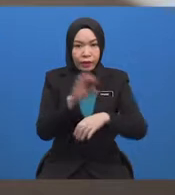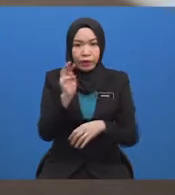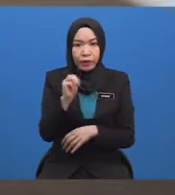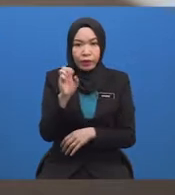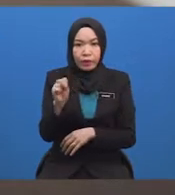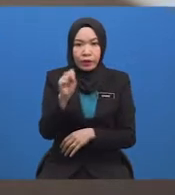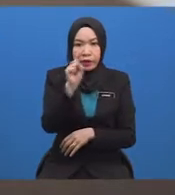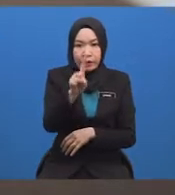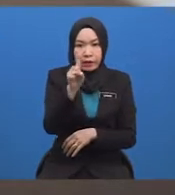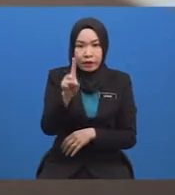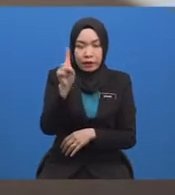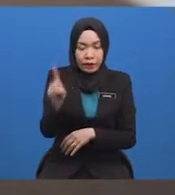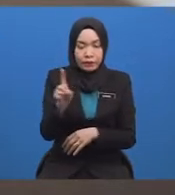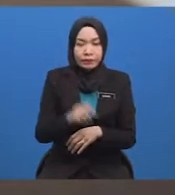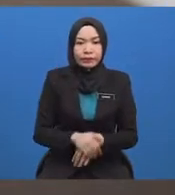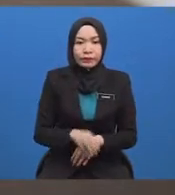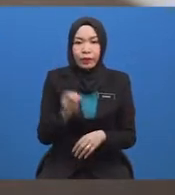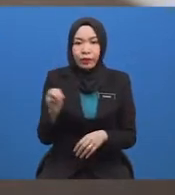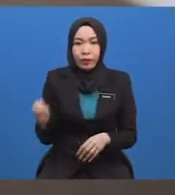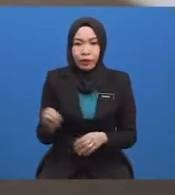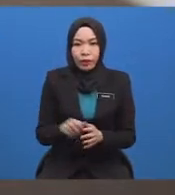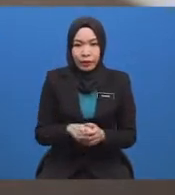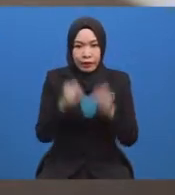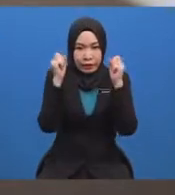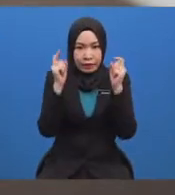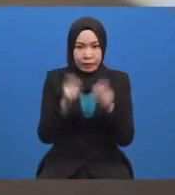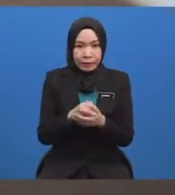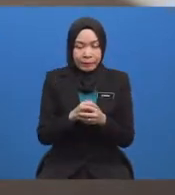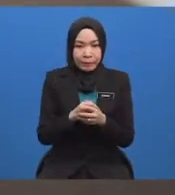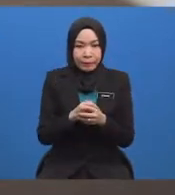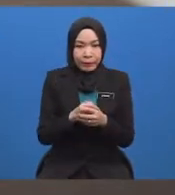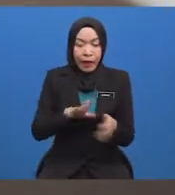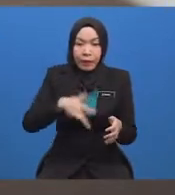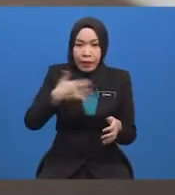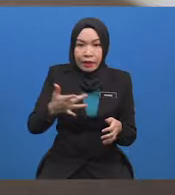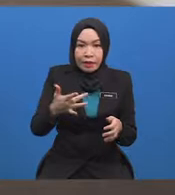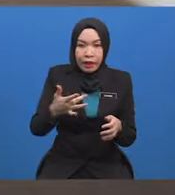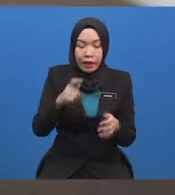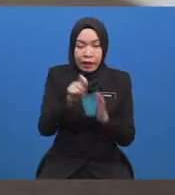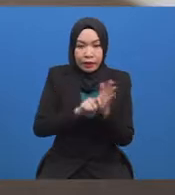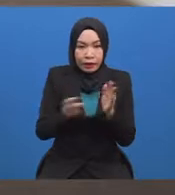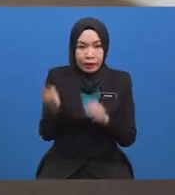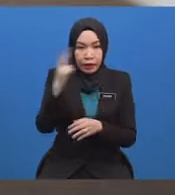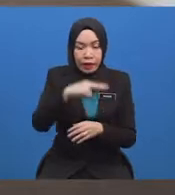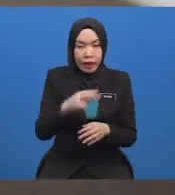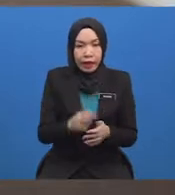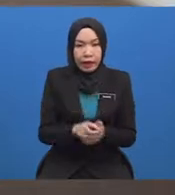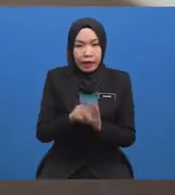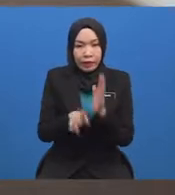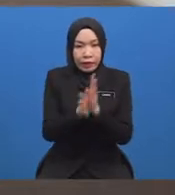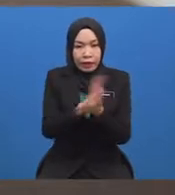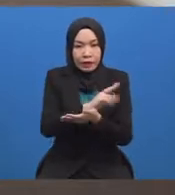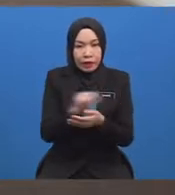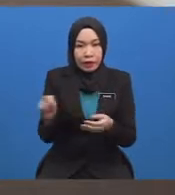Hai murid-murid kesedaran terhadap risiko tanah runtuh dan aliran lumpur akan